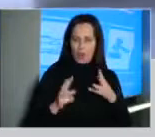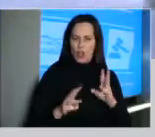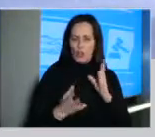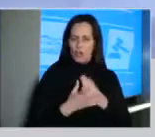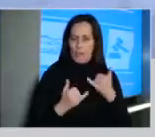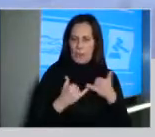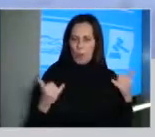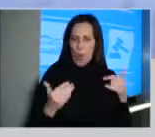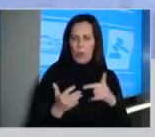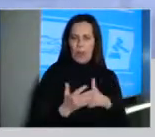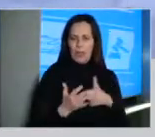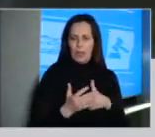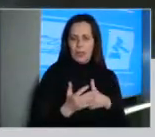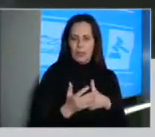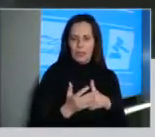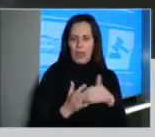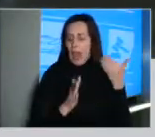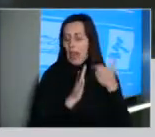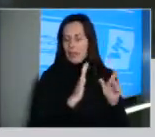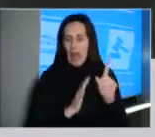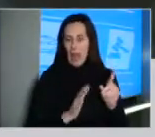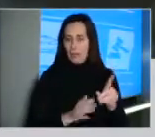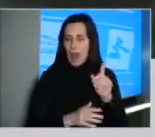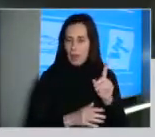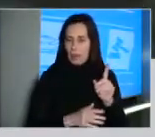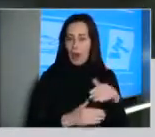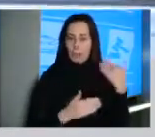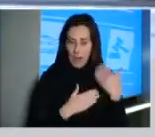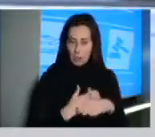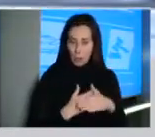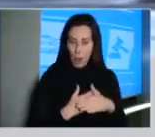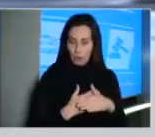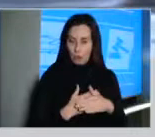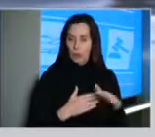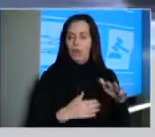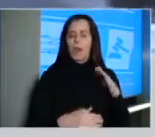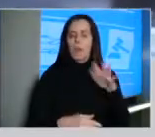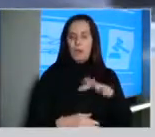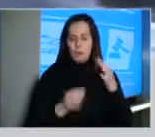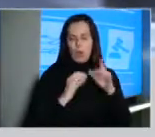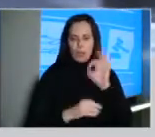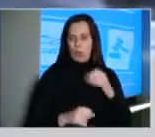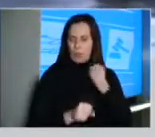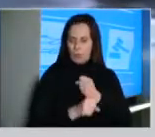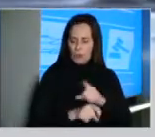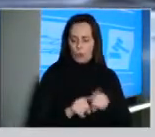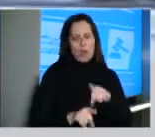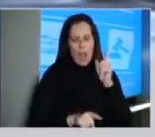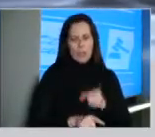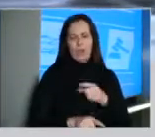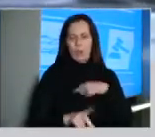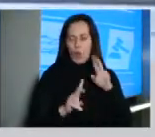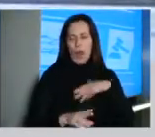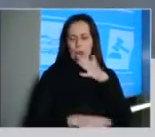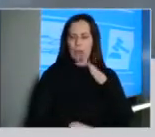פיתחו כדי להתעלם ולהעלים. אבל בסופו של דבר, מערכת משפט בישראל עדיין עושה את העבודה שלה כמו שצריך, ואני יכול